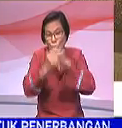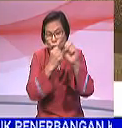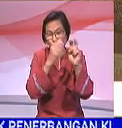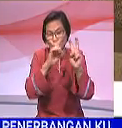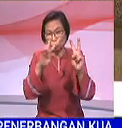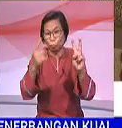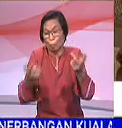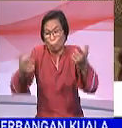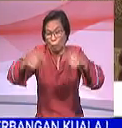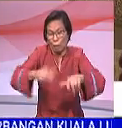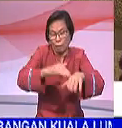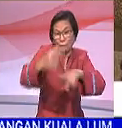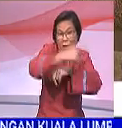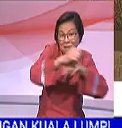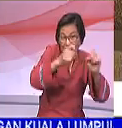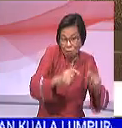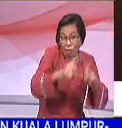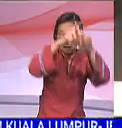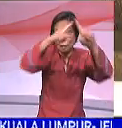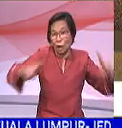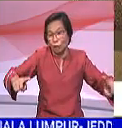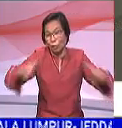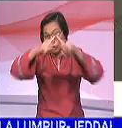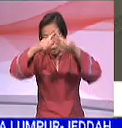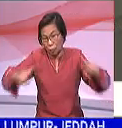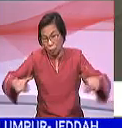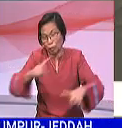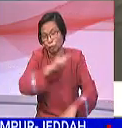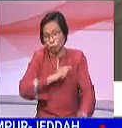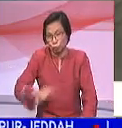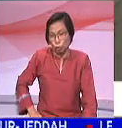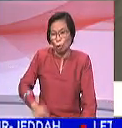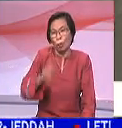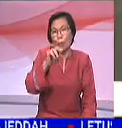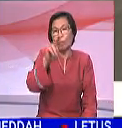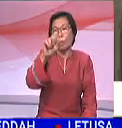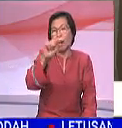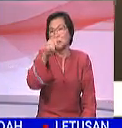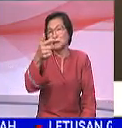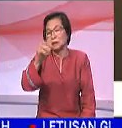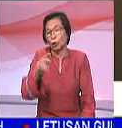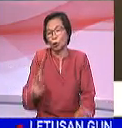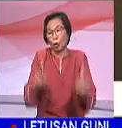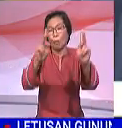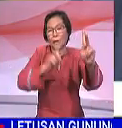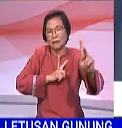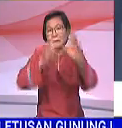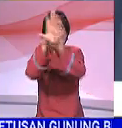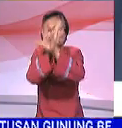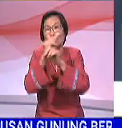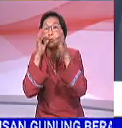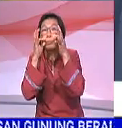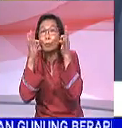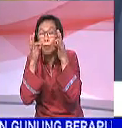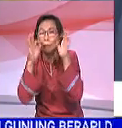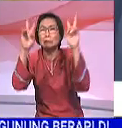akan berlangsung Sabtu ini di dewan majemuk tuanku Abdul Halim mu'adzam Shah Kompleks Islam Serawak di kucing